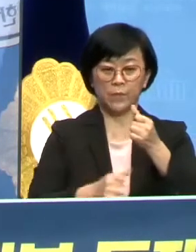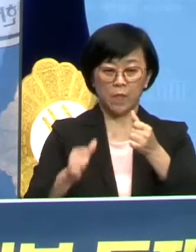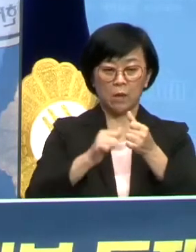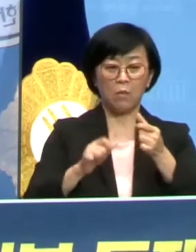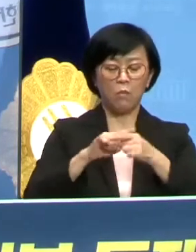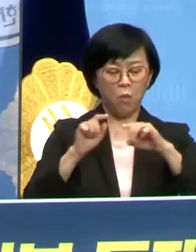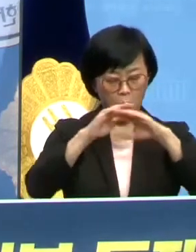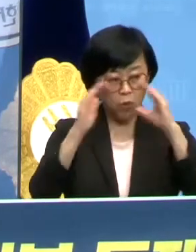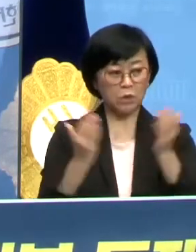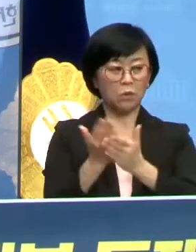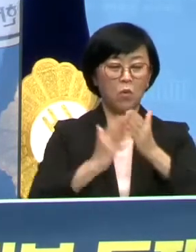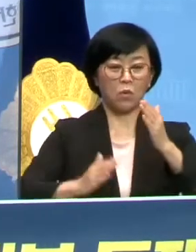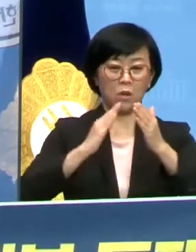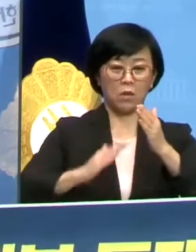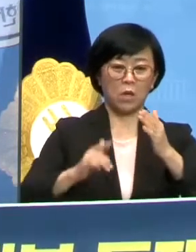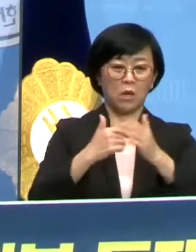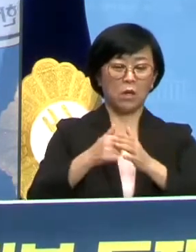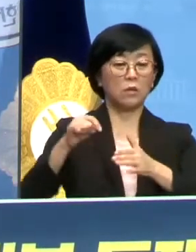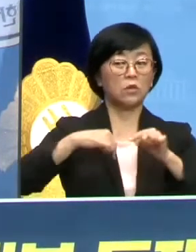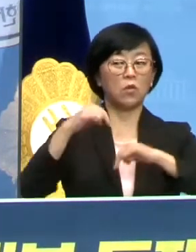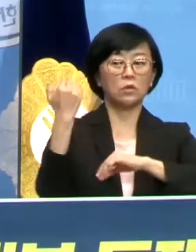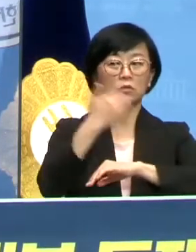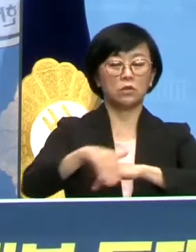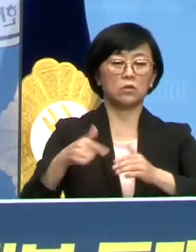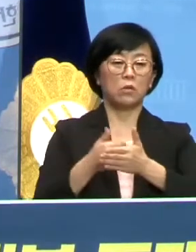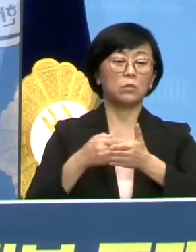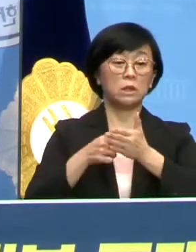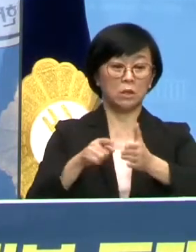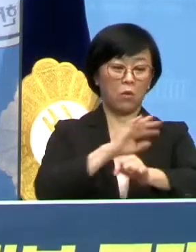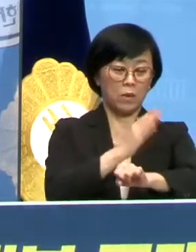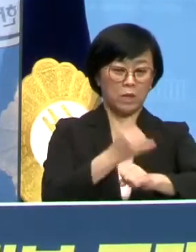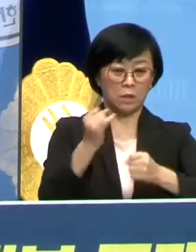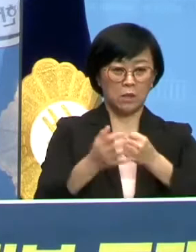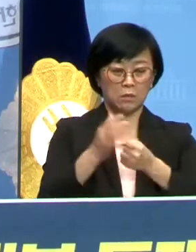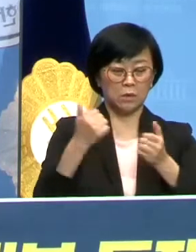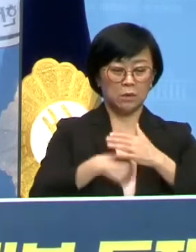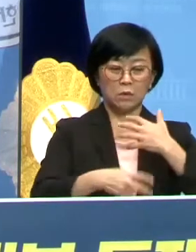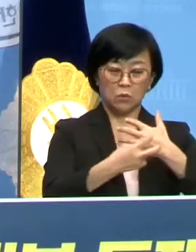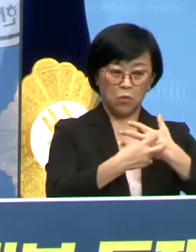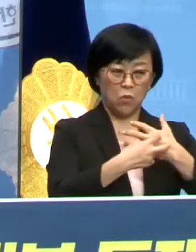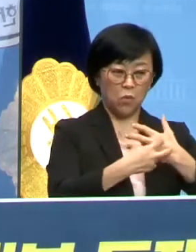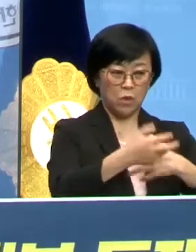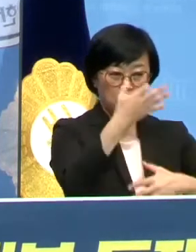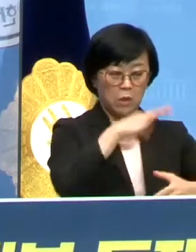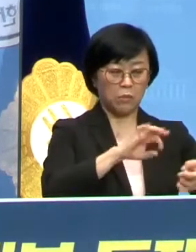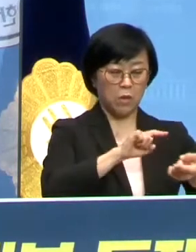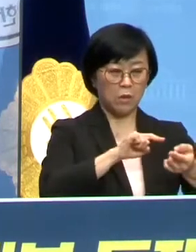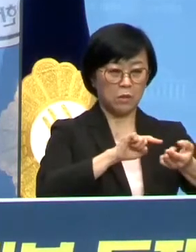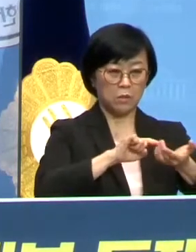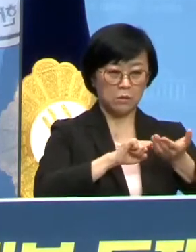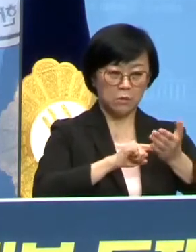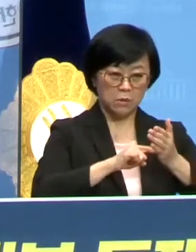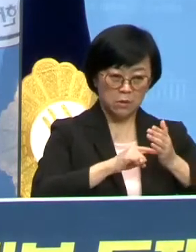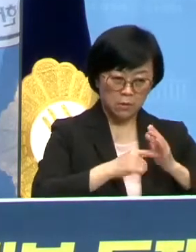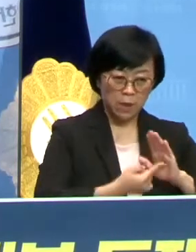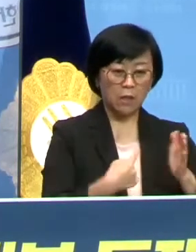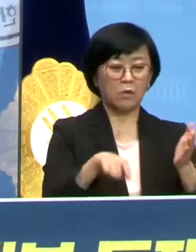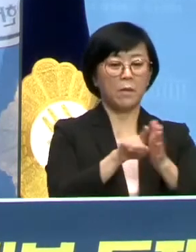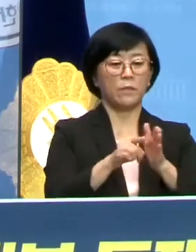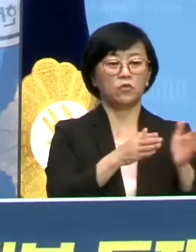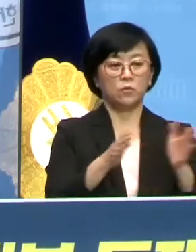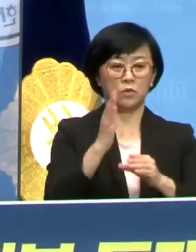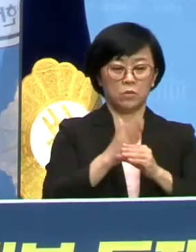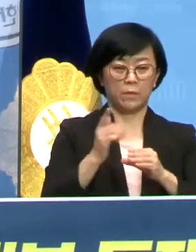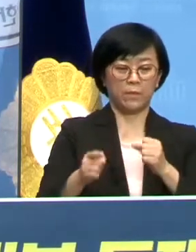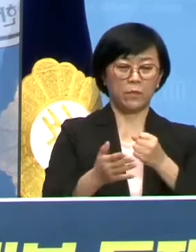기재부가 모든 분극 영역 의 정책 추진에 실질적인 권 환자가 되어 우리 용량 정책을 추진할 수 있는 동력을 마련해 주도록 하고 있습니다